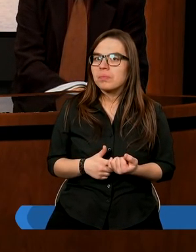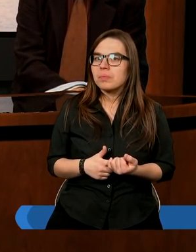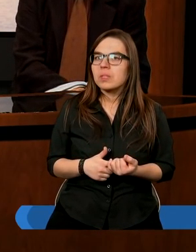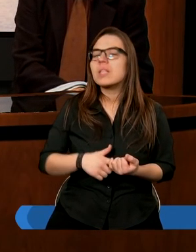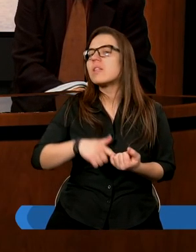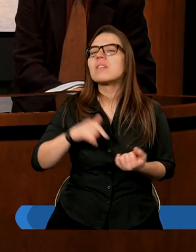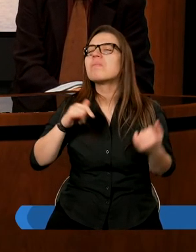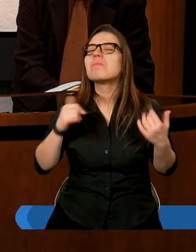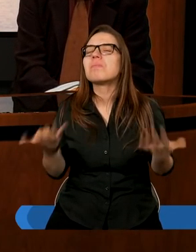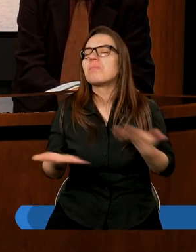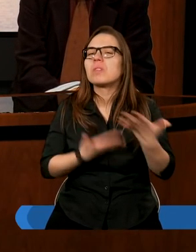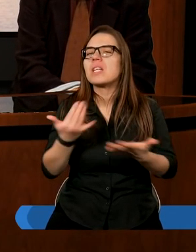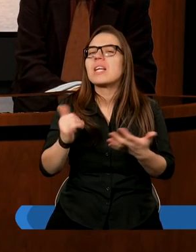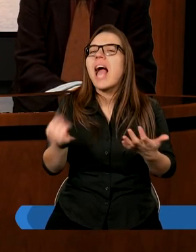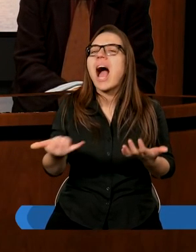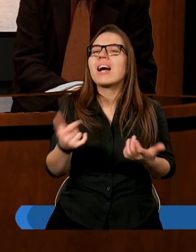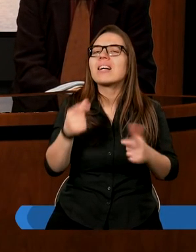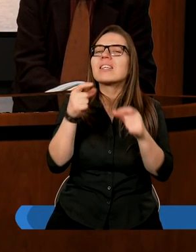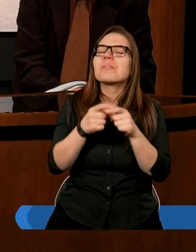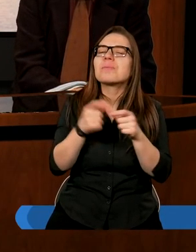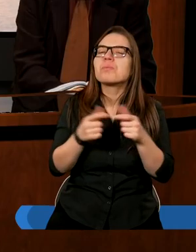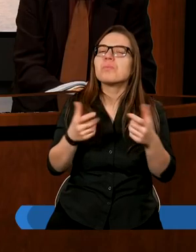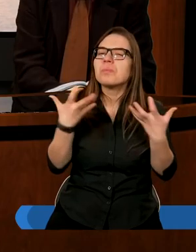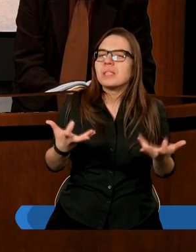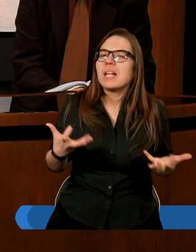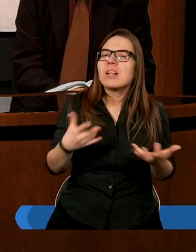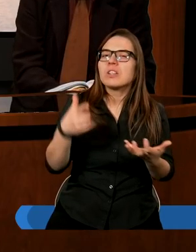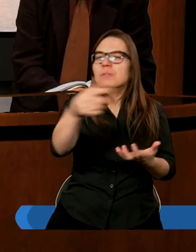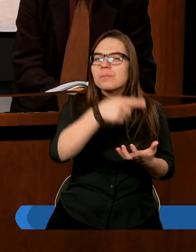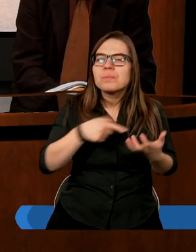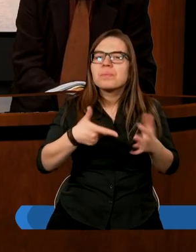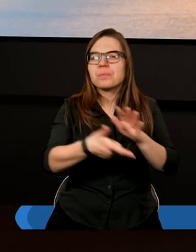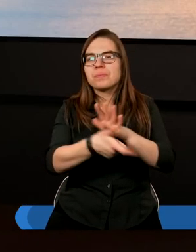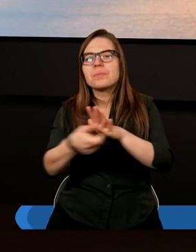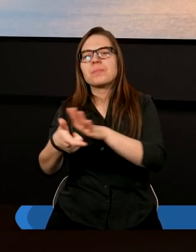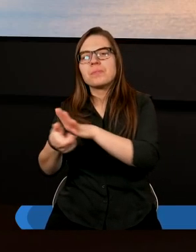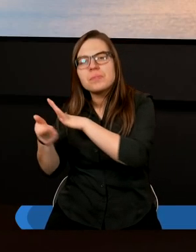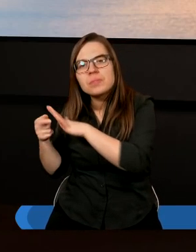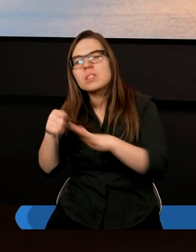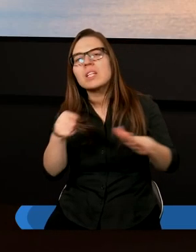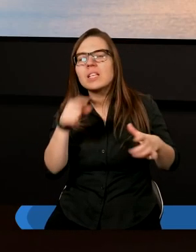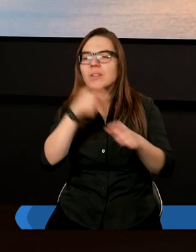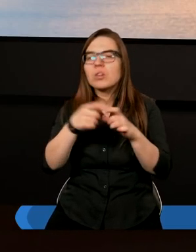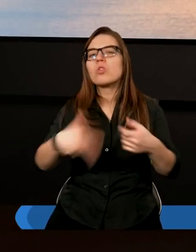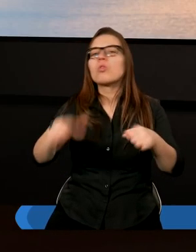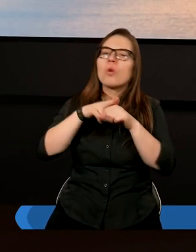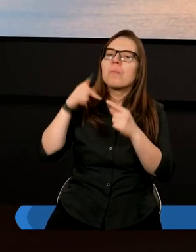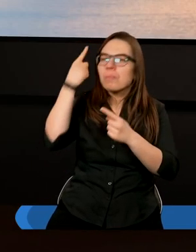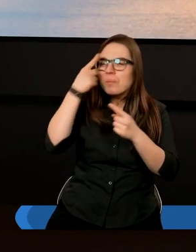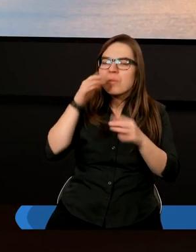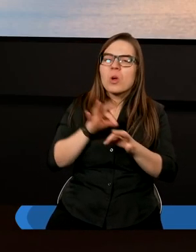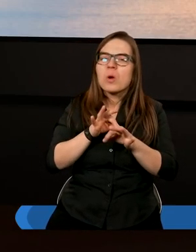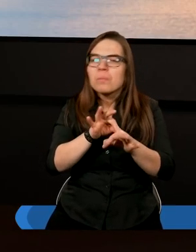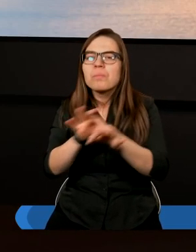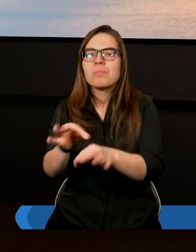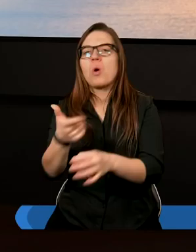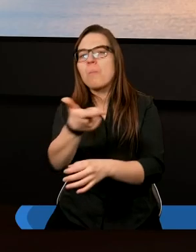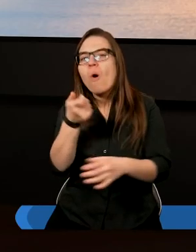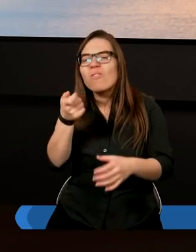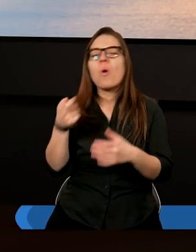jakie słowa chcielibyśmy od tego, który nas powołał do tej misji szafarza